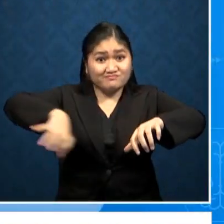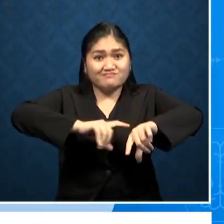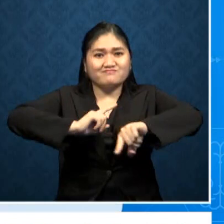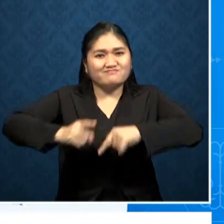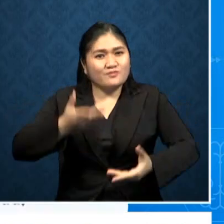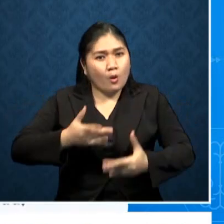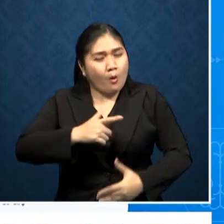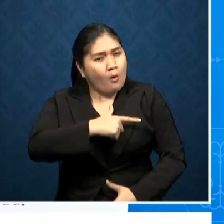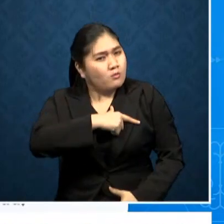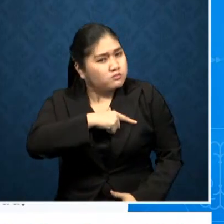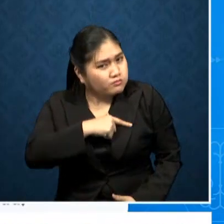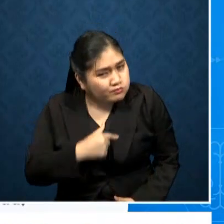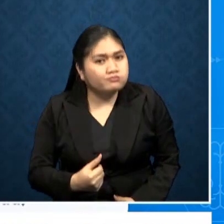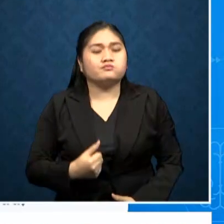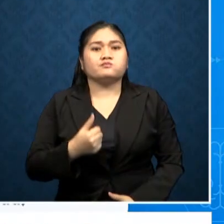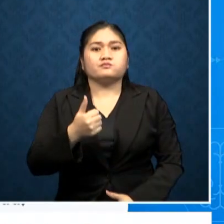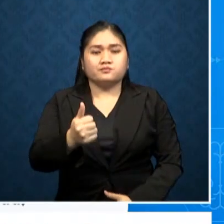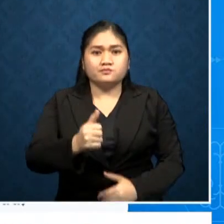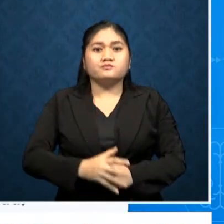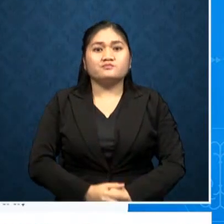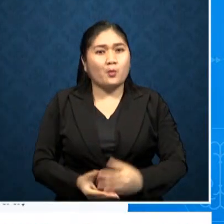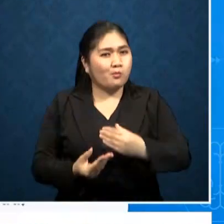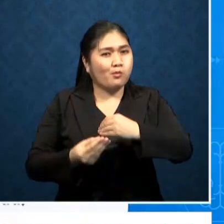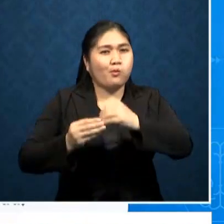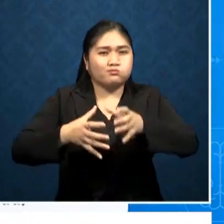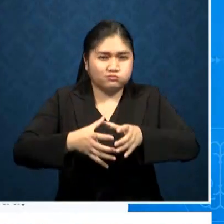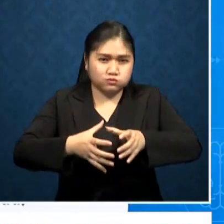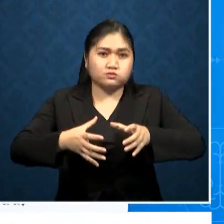เพิงพอใจต่อระบบหลปกนศุขภาพแผงชาติเพิ่มขึ้น